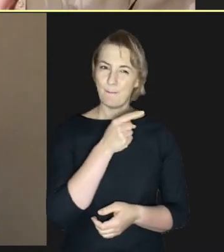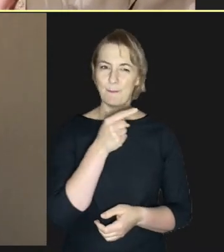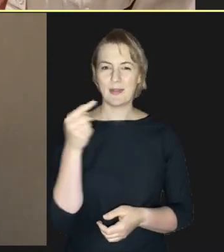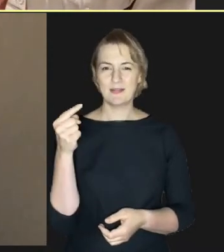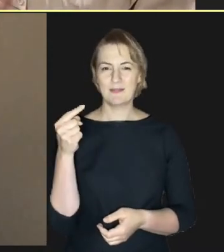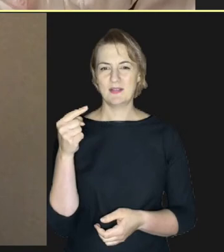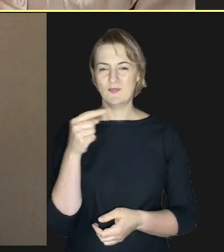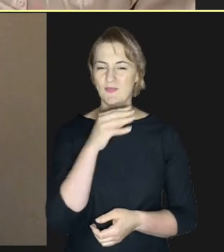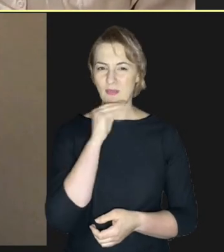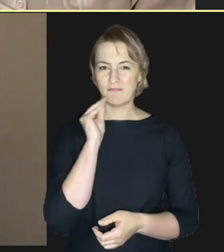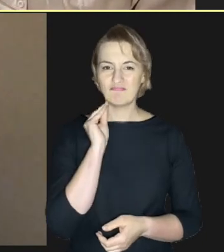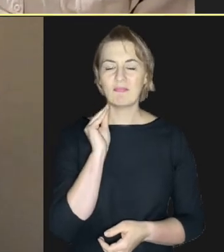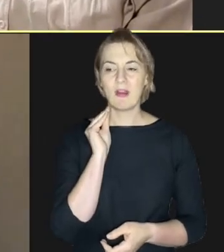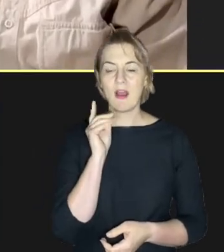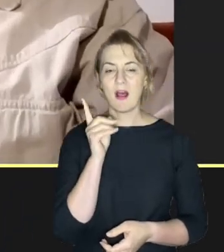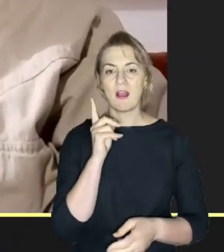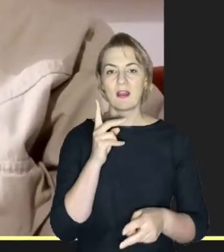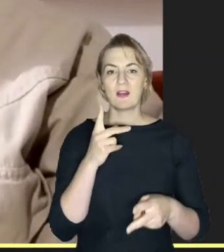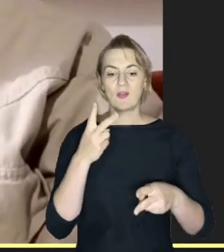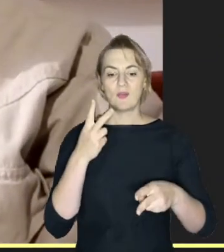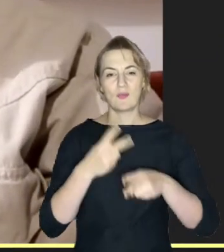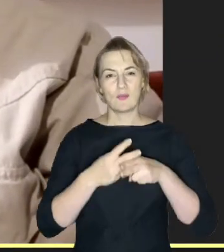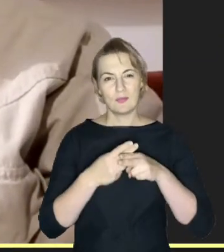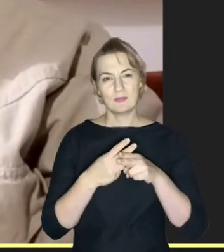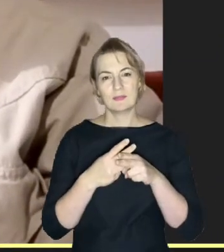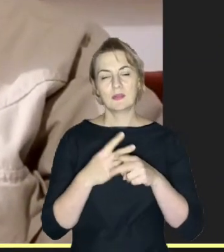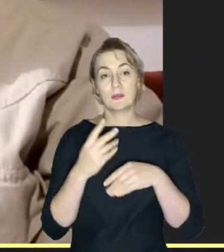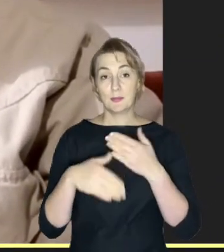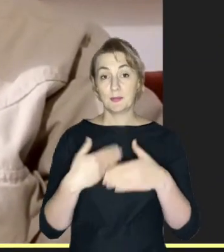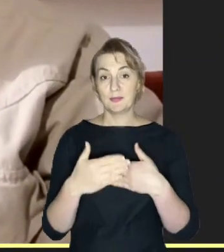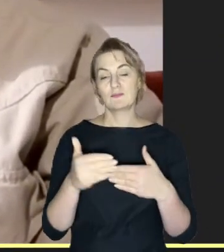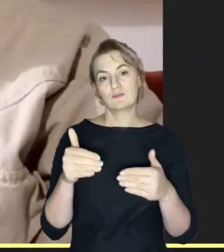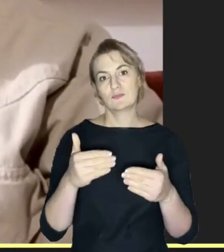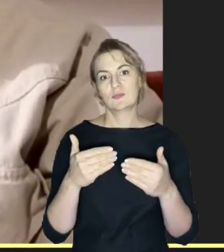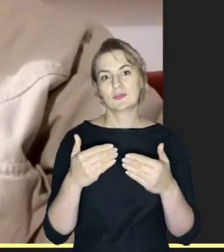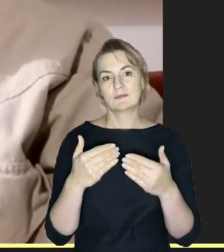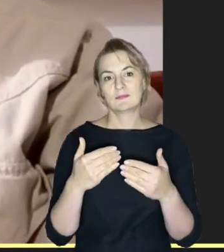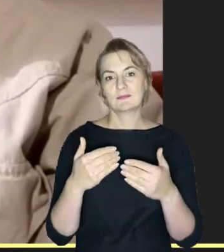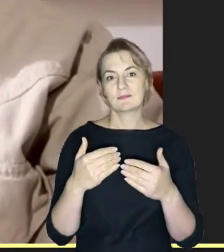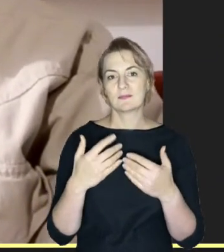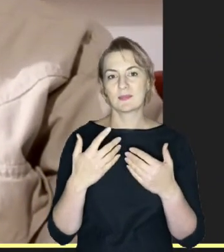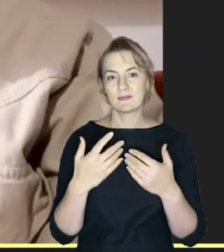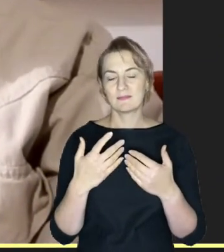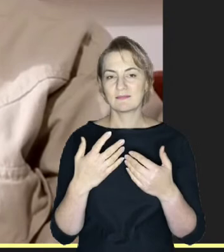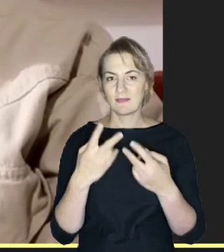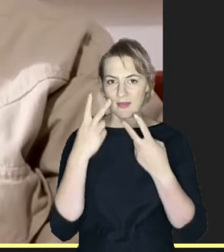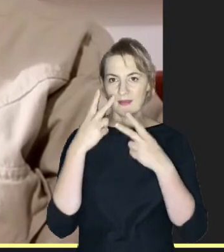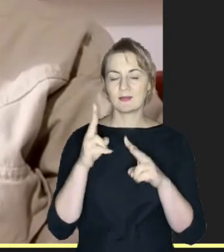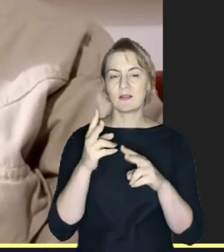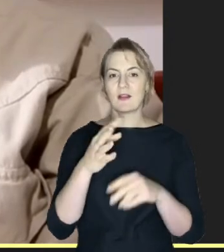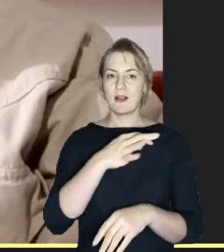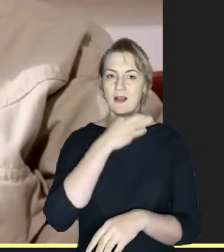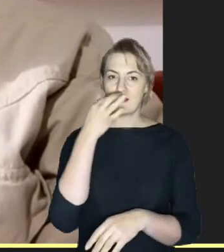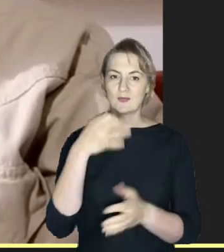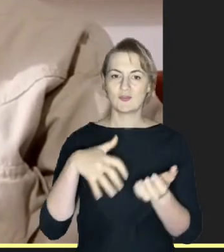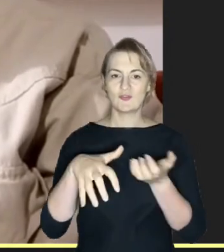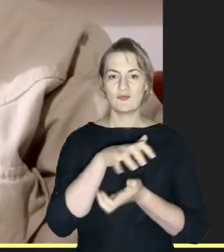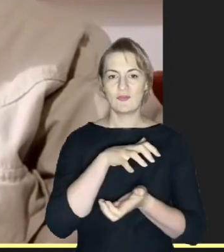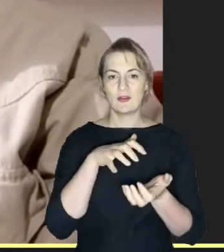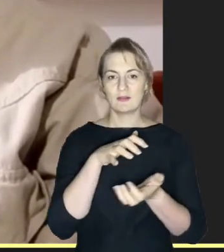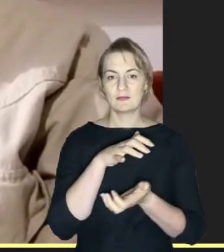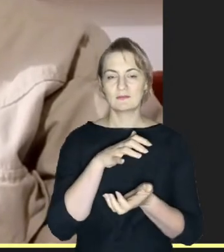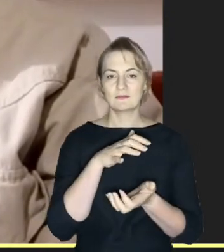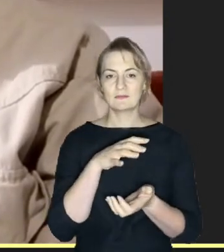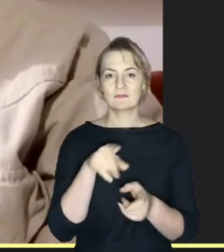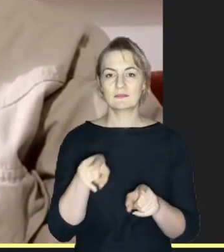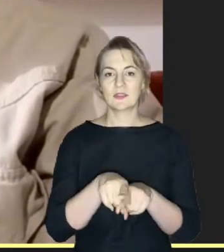strony przechorowanie tej choroby może dać nadzieję na, na lepszy świat i na